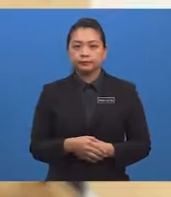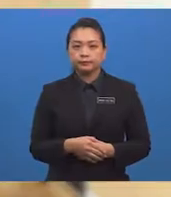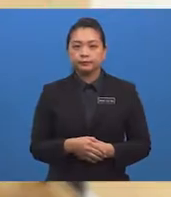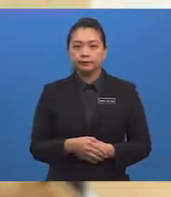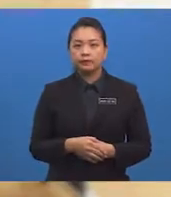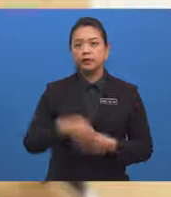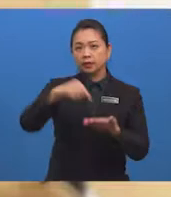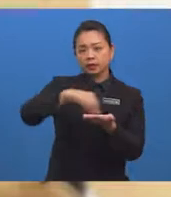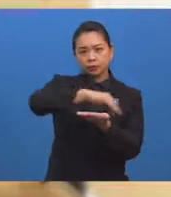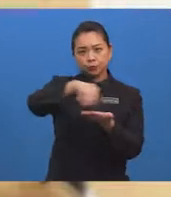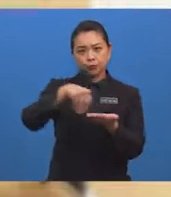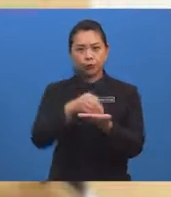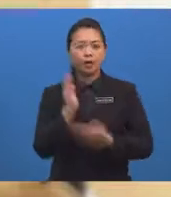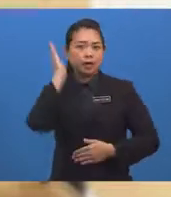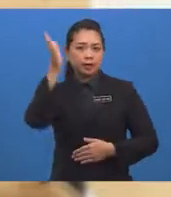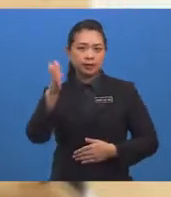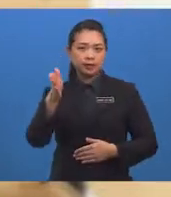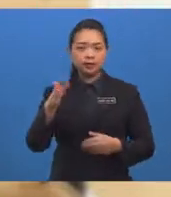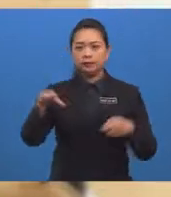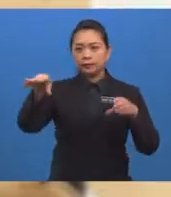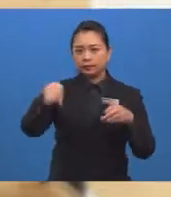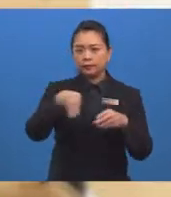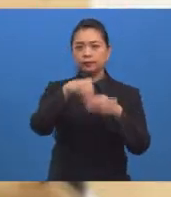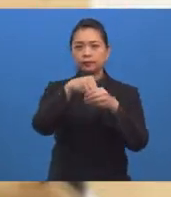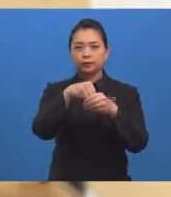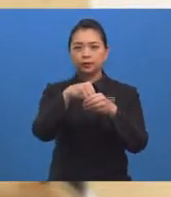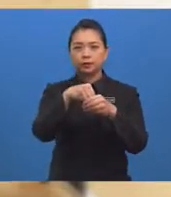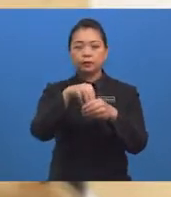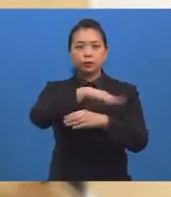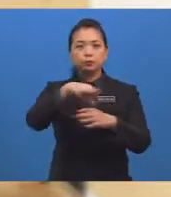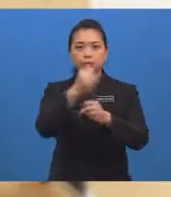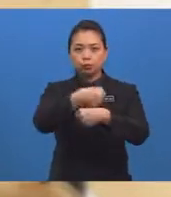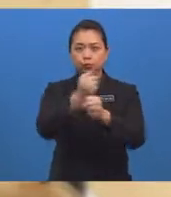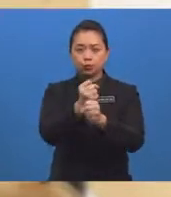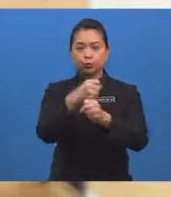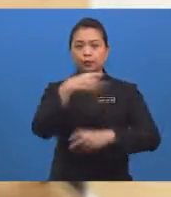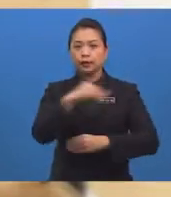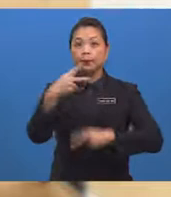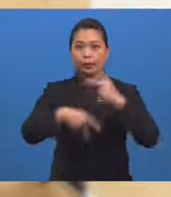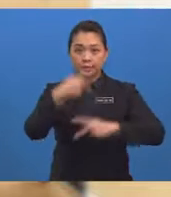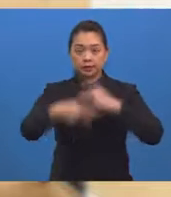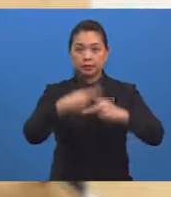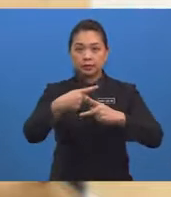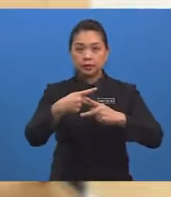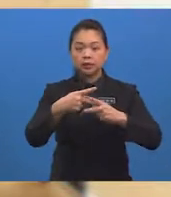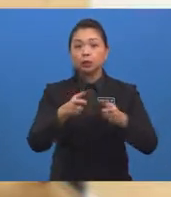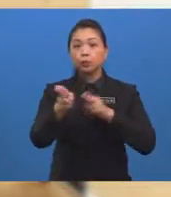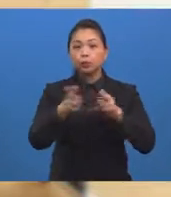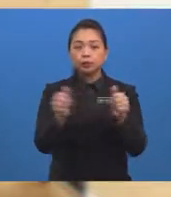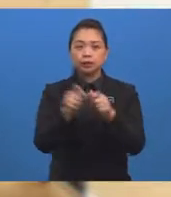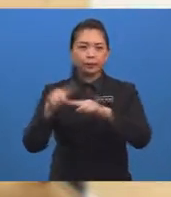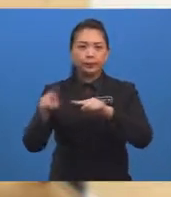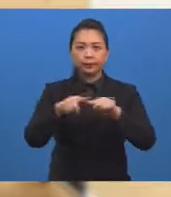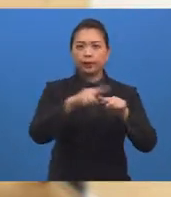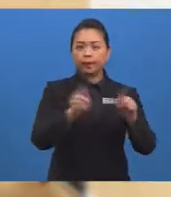Ini semua akan meliputi tata cara, struktur dan proses berurusan dengan pelbagai pihak yang